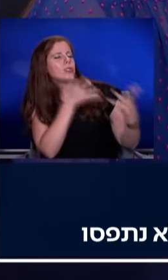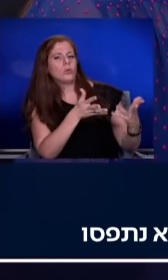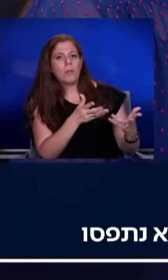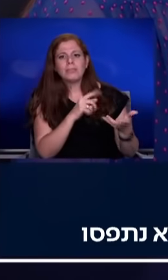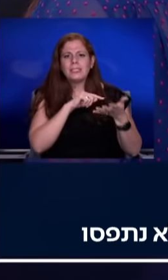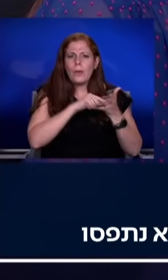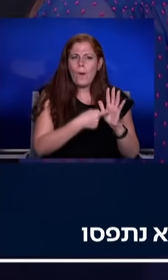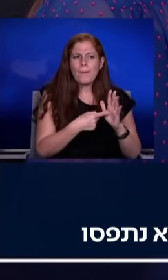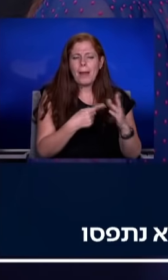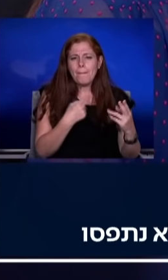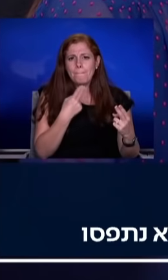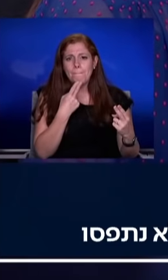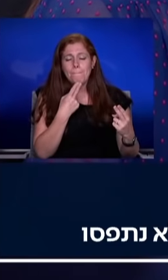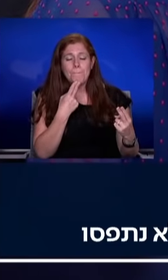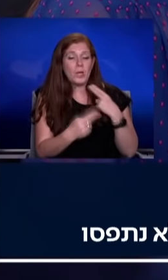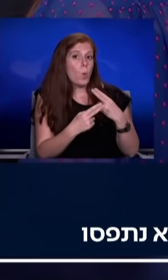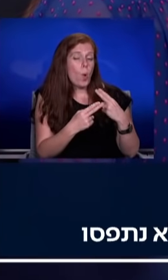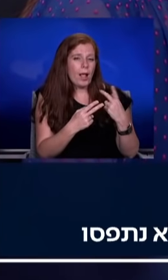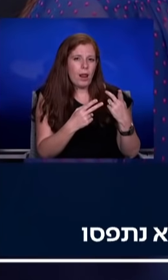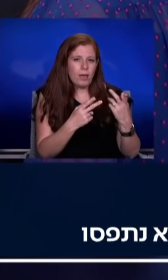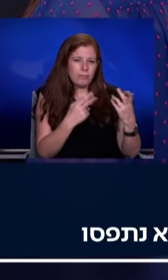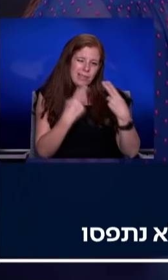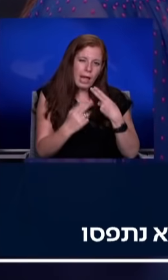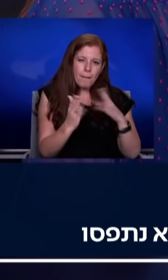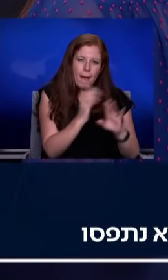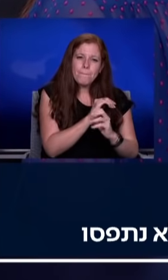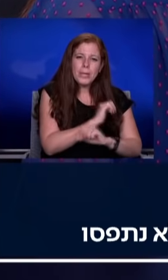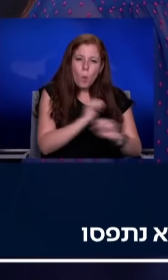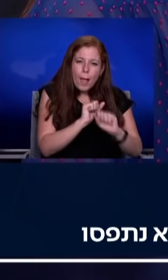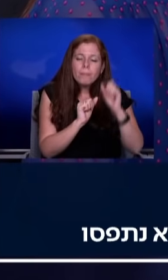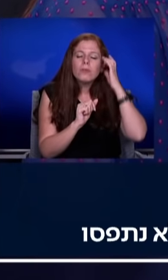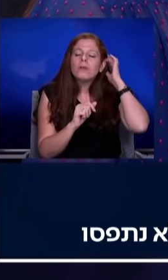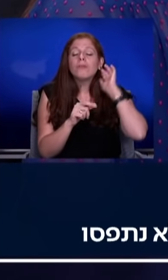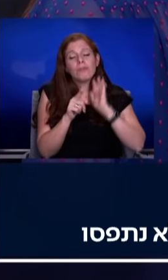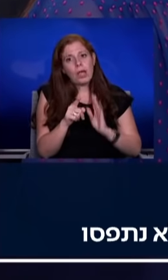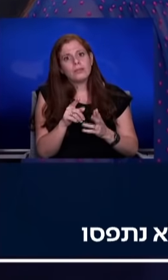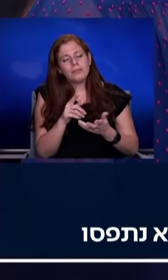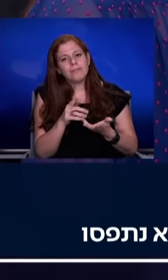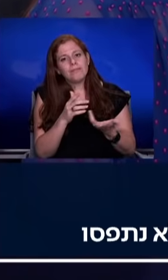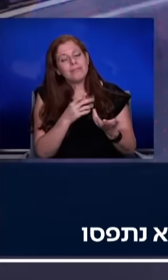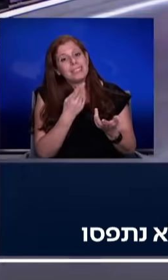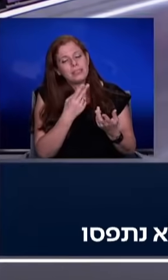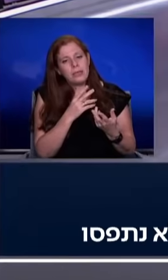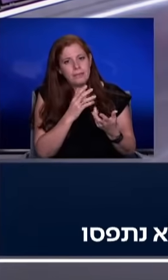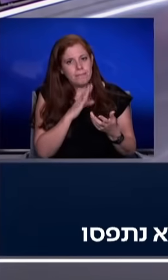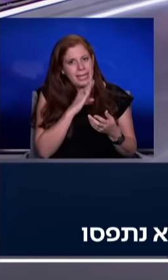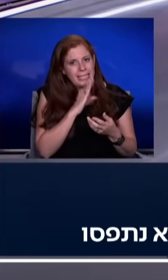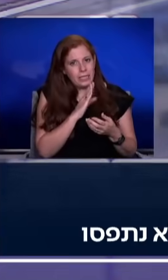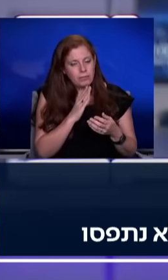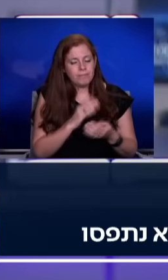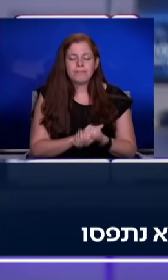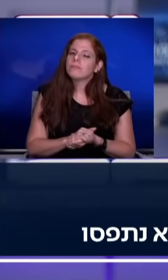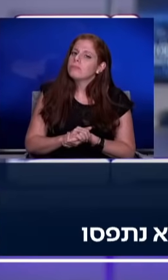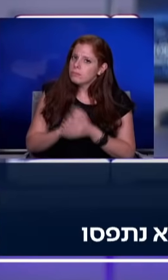נקמה, ייתכן ירי של הג'יהאד האסלאמי מעזה, ומכאן הדרך להסלמה היא קצת יותר קצרה. תודה רבה, כרמל.